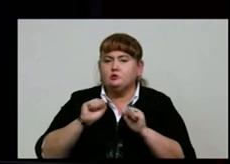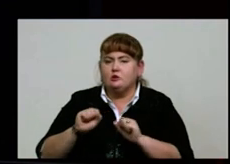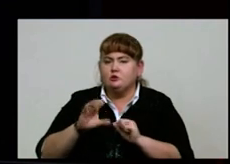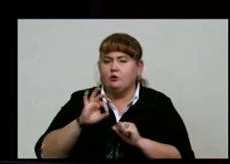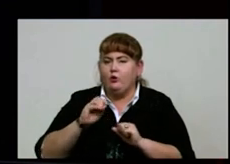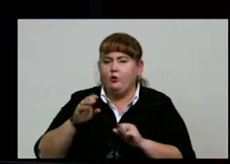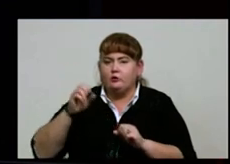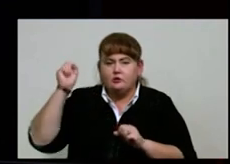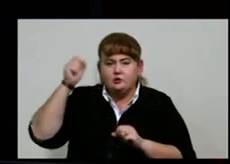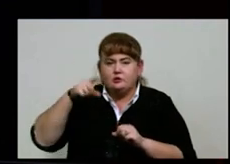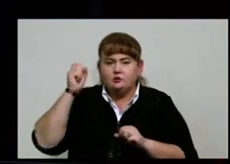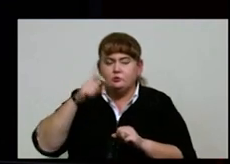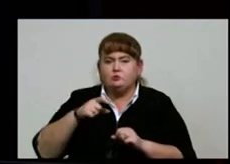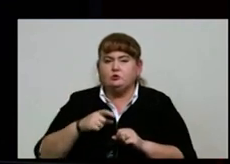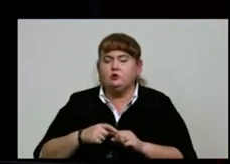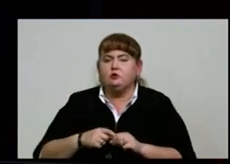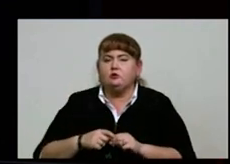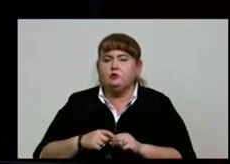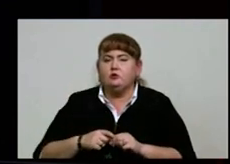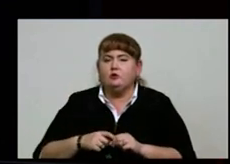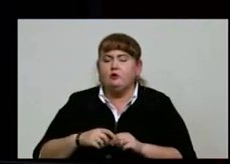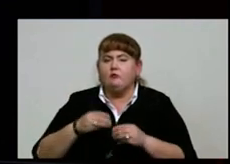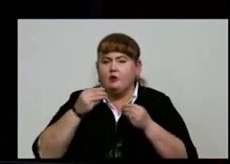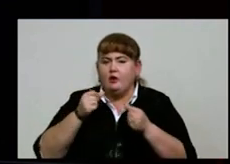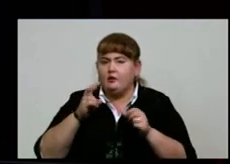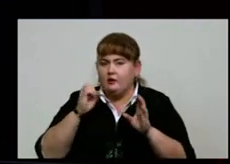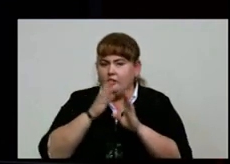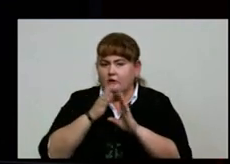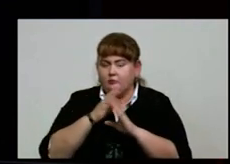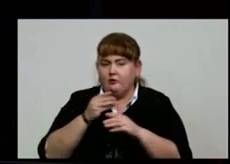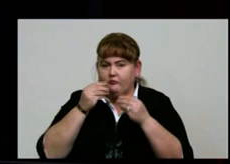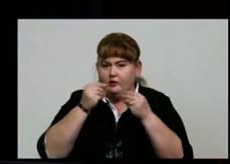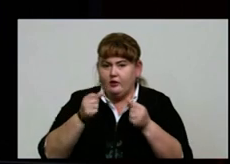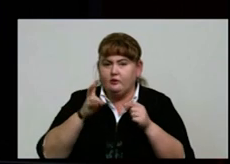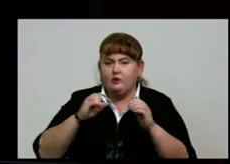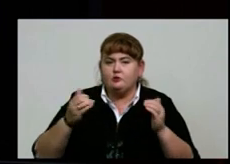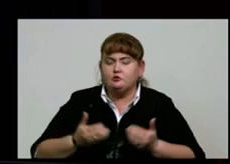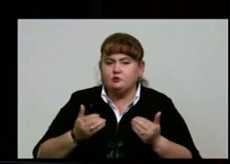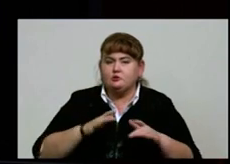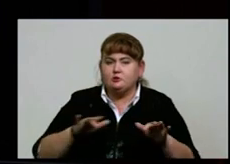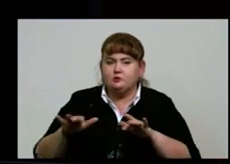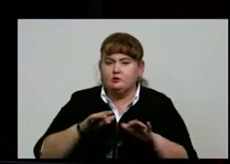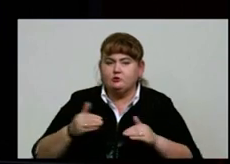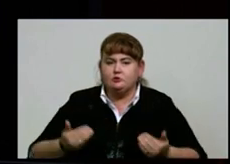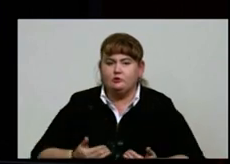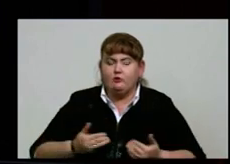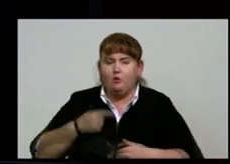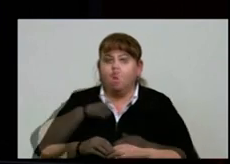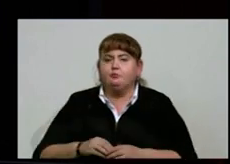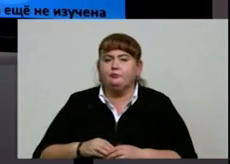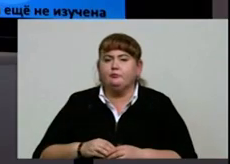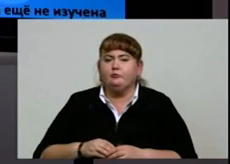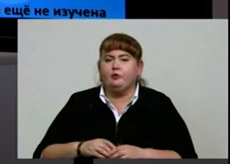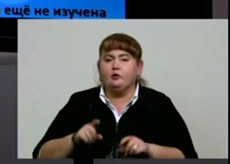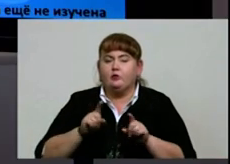космических излучений, влияние на климат Земли и влияние на жизнедеятельных живых организмов.